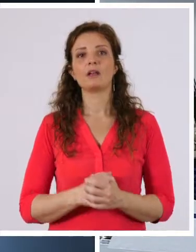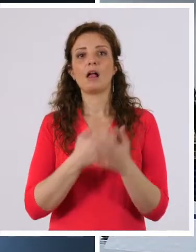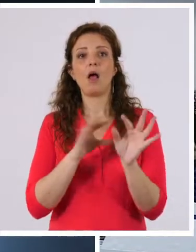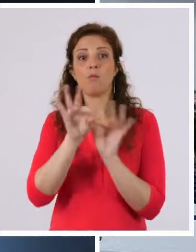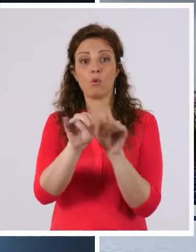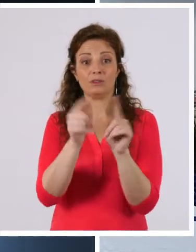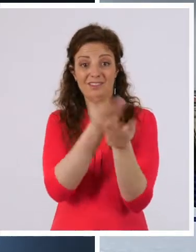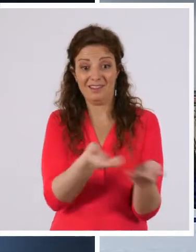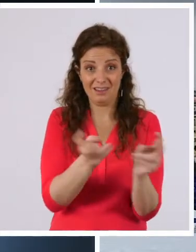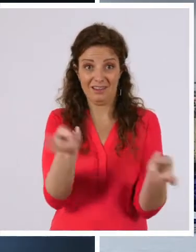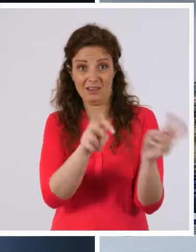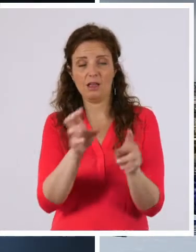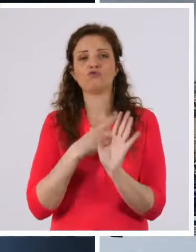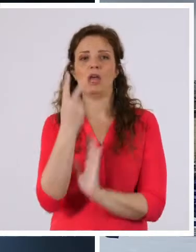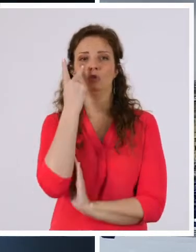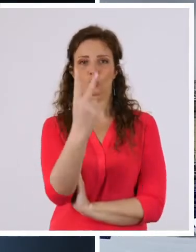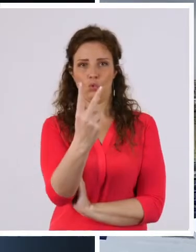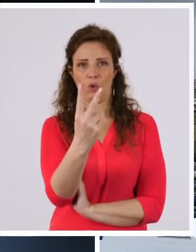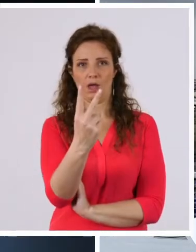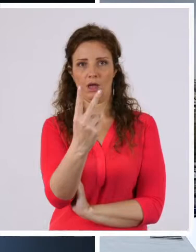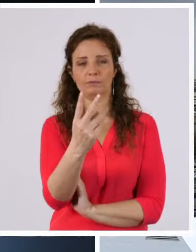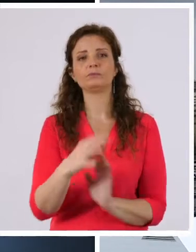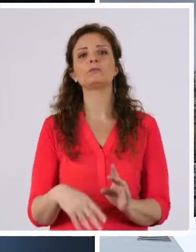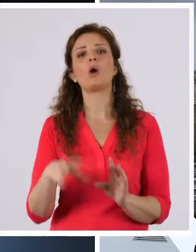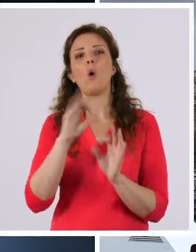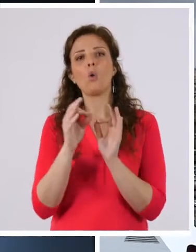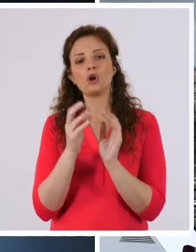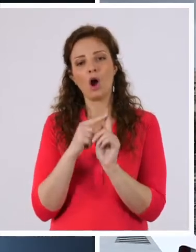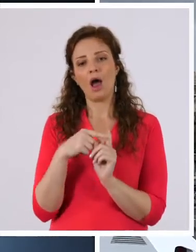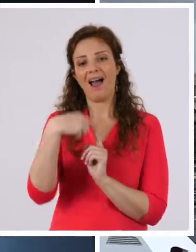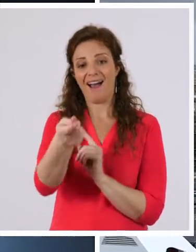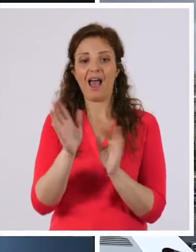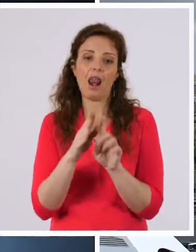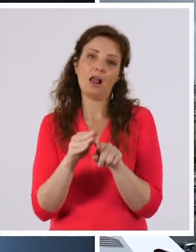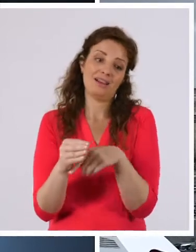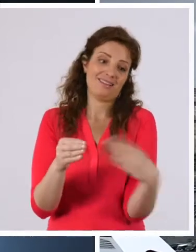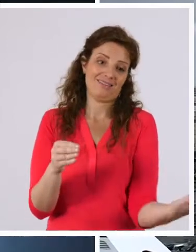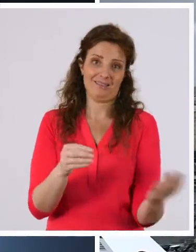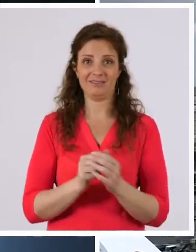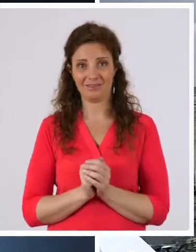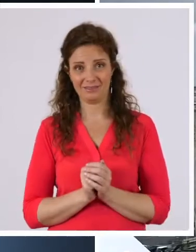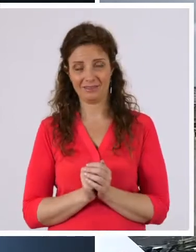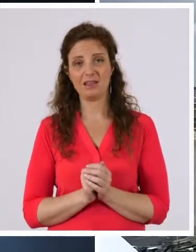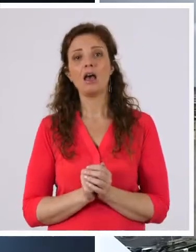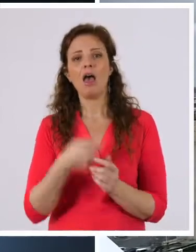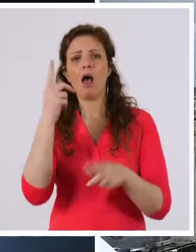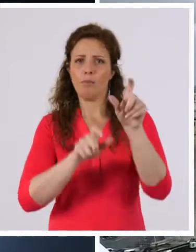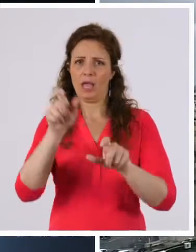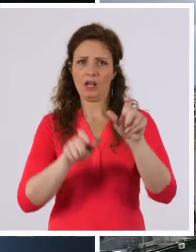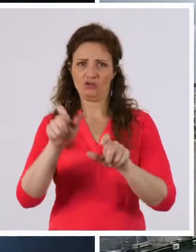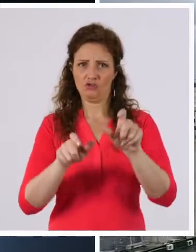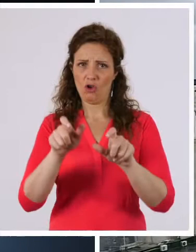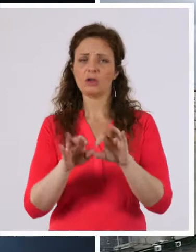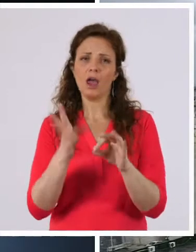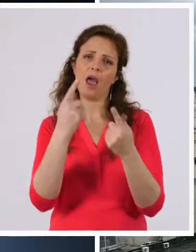I punti di imbarco delle zattere sono due, una a dritta e un'altra a sinistra nave. Il personale di